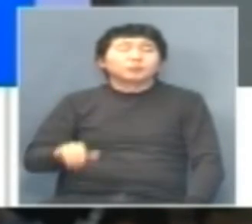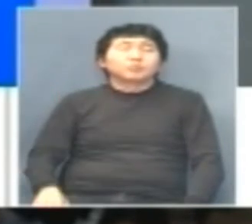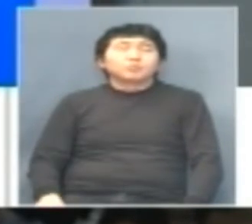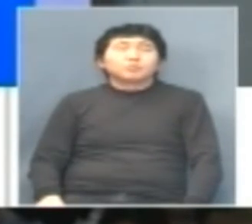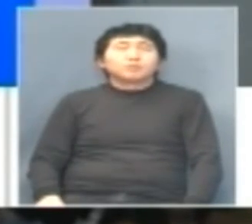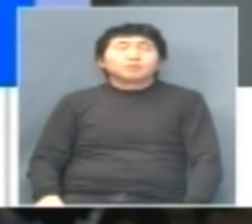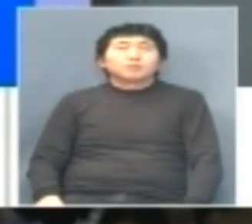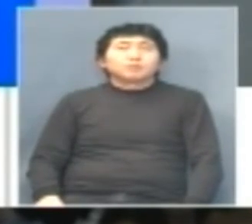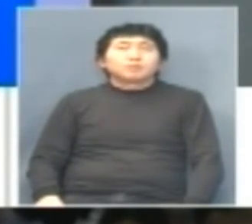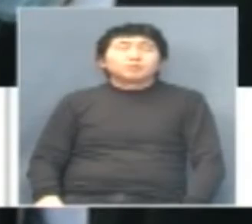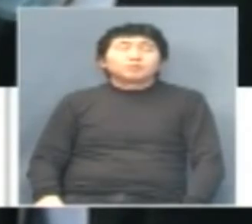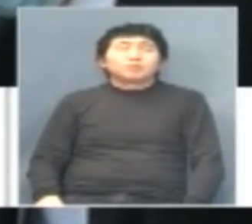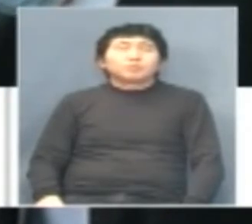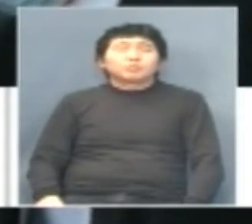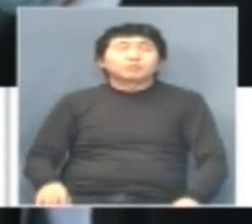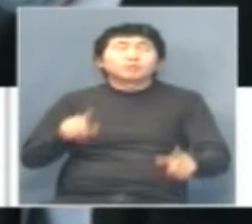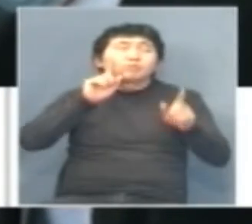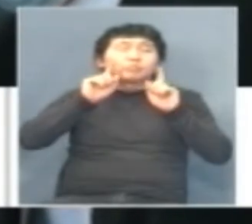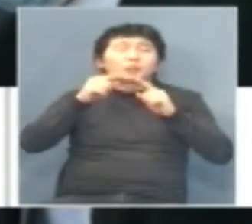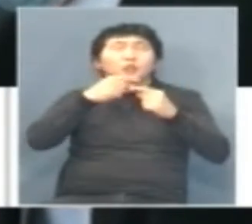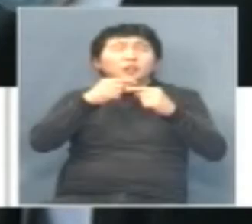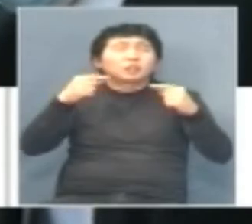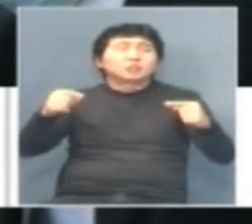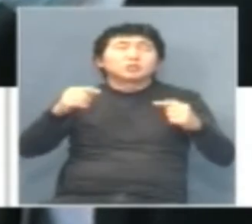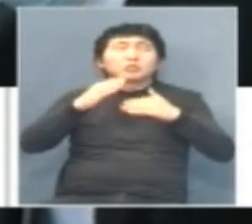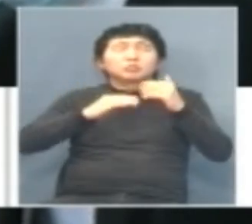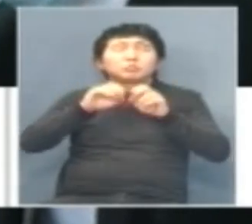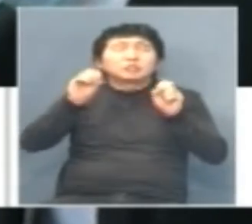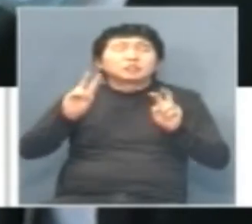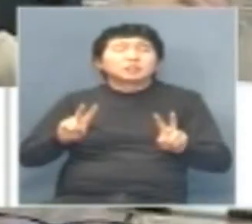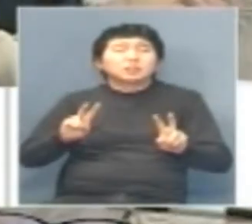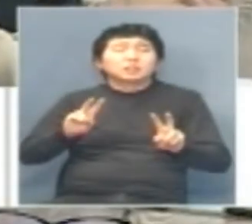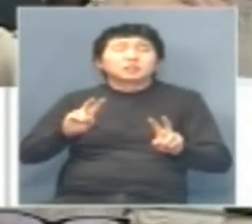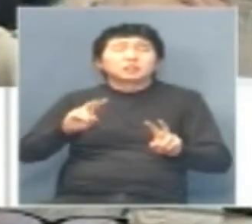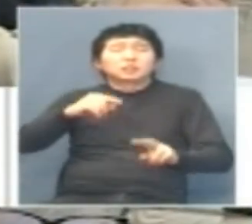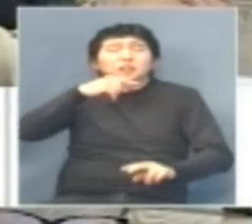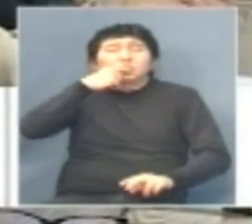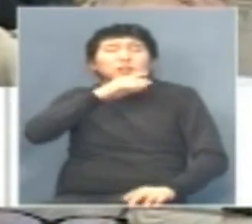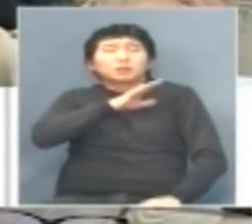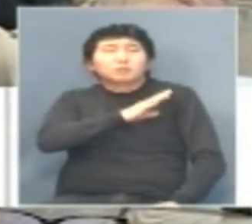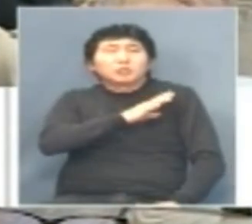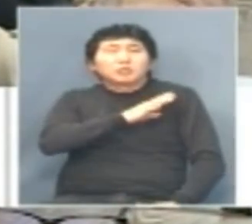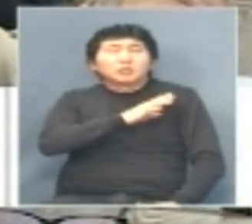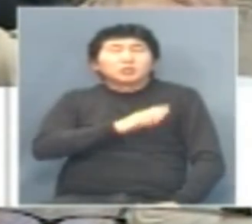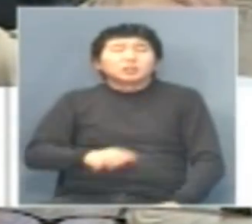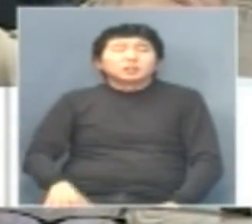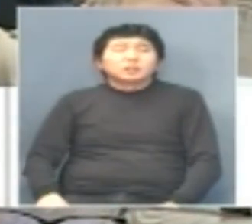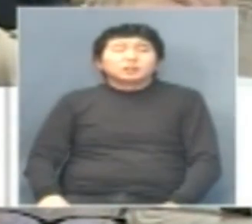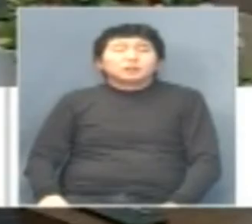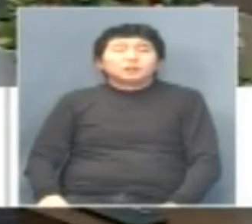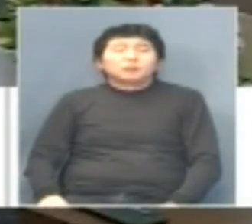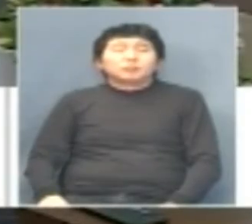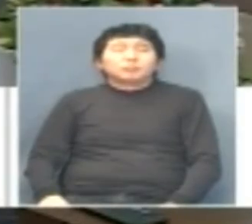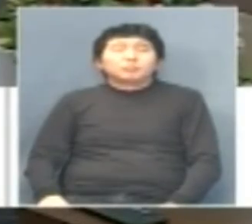орай өткен дөңгелек үстелде әртүрлі саланың мамандары сөз алып баяндама оқыды. Елбасының еңбегін дәріптеу тек дөңгелек үстелмен